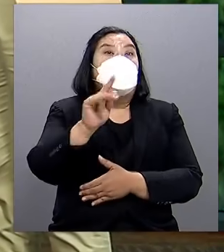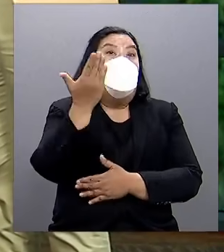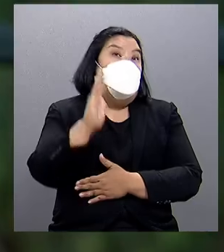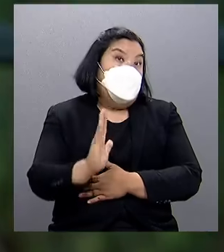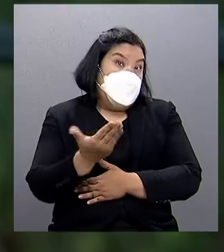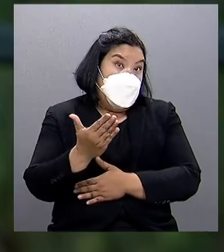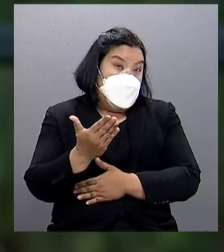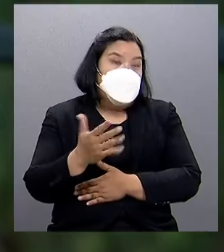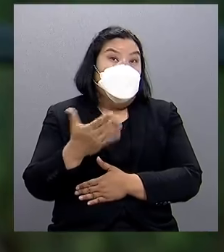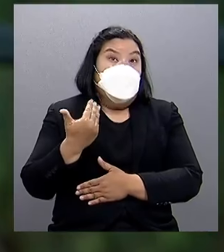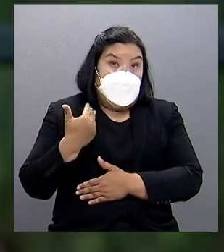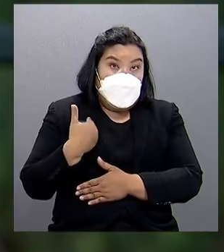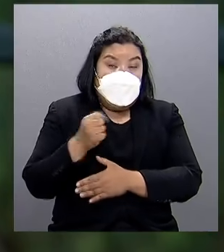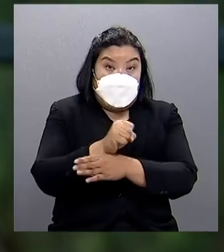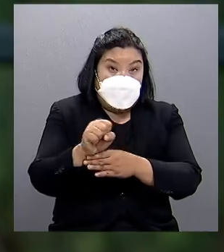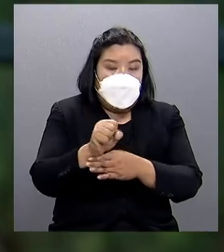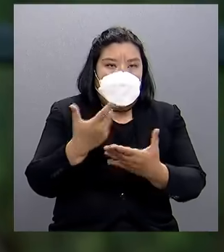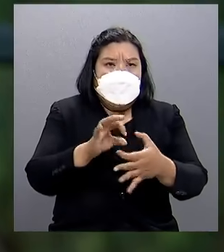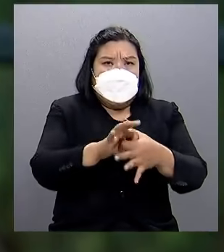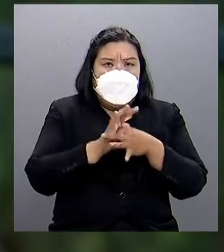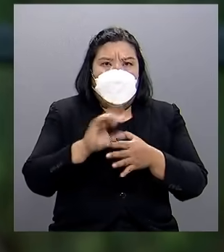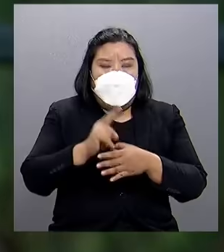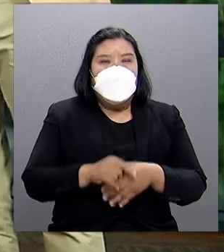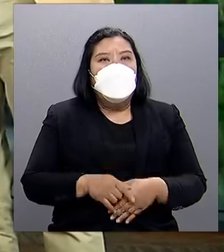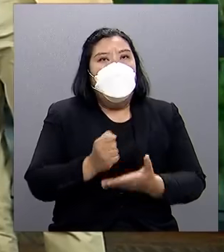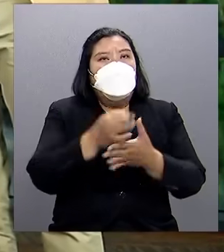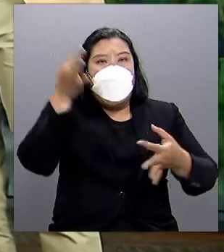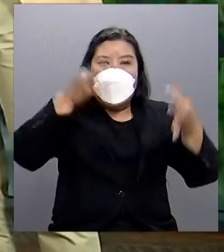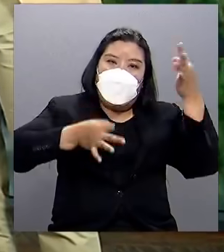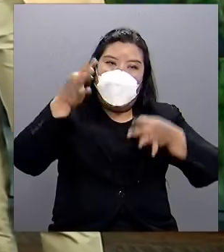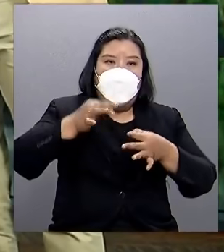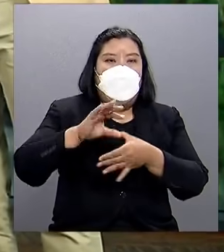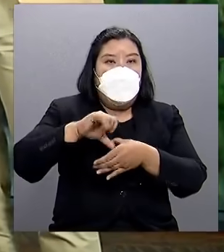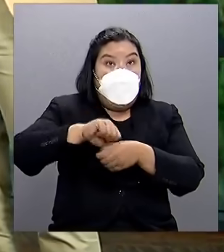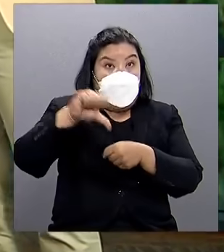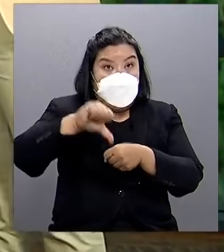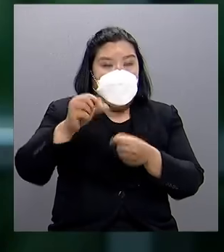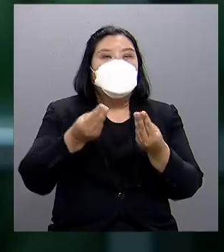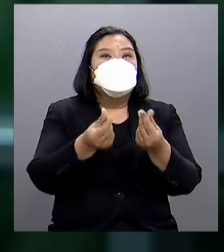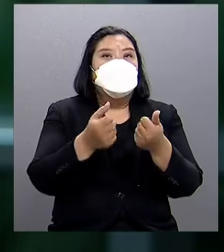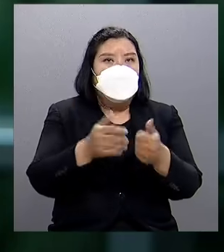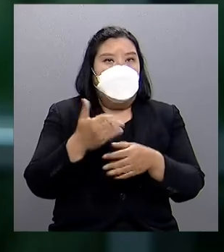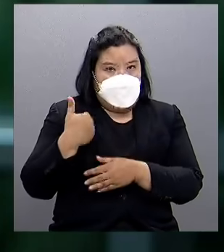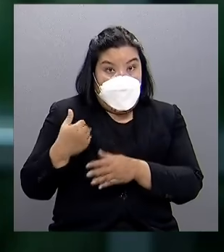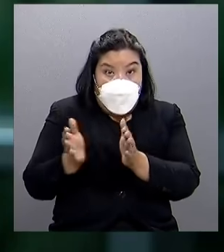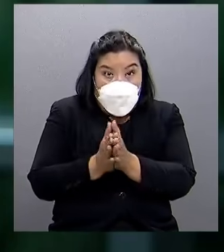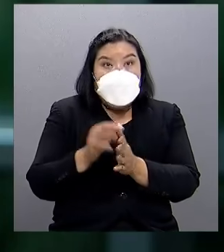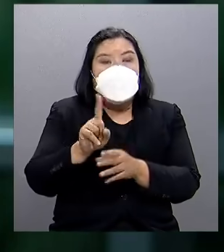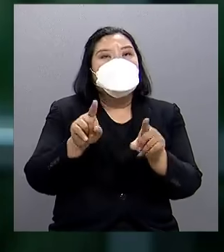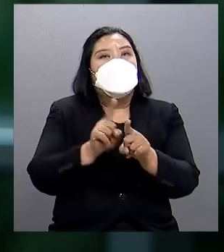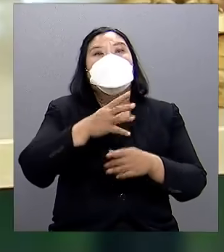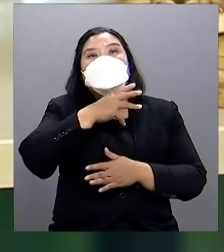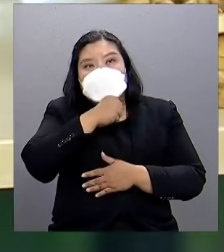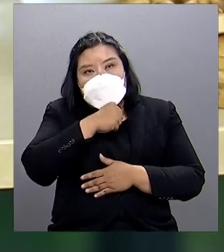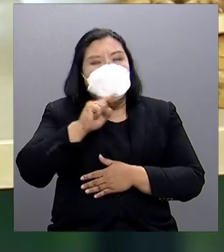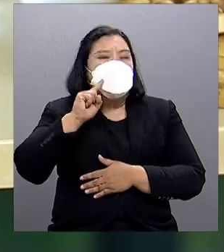ที่ช่วยในการเผาผลาญไขมันได้เนี่ยนะครับร่วมกันกับสารที่พบในพืชตระกูลส้มครับส้มเอยมะนาวเอยมันจะมีพวกน